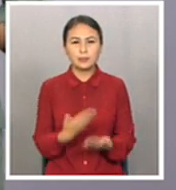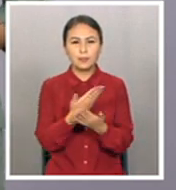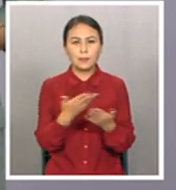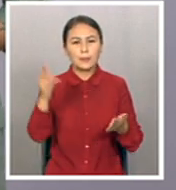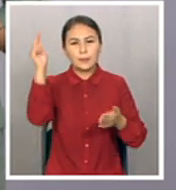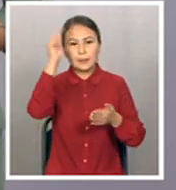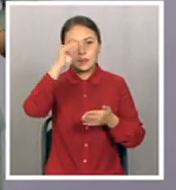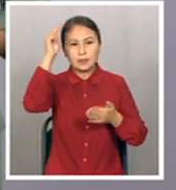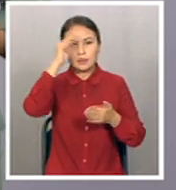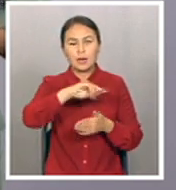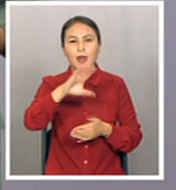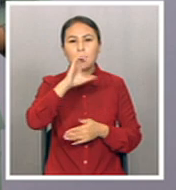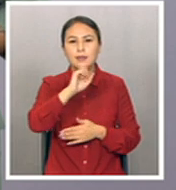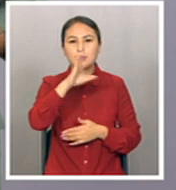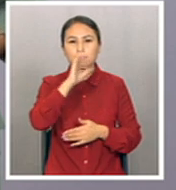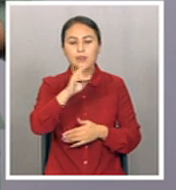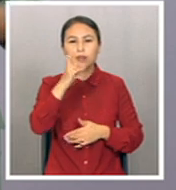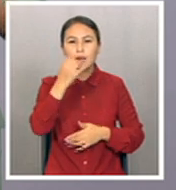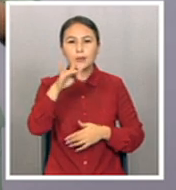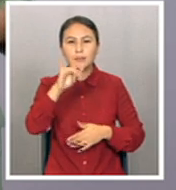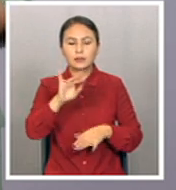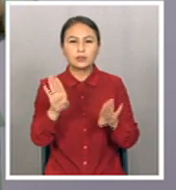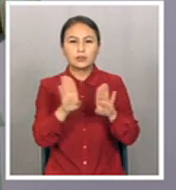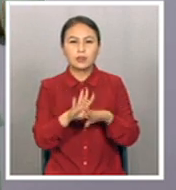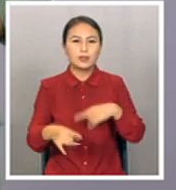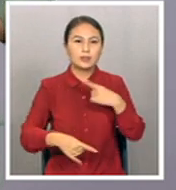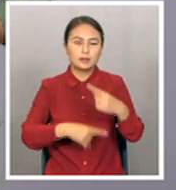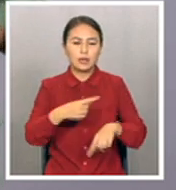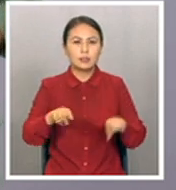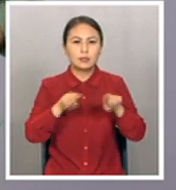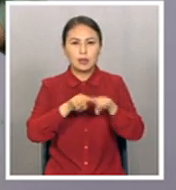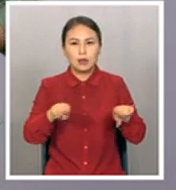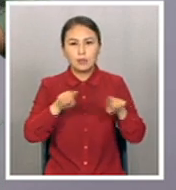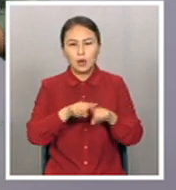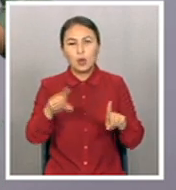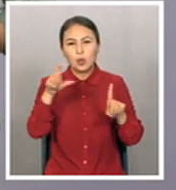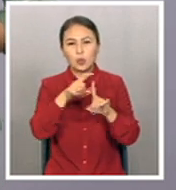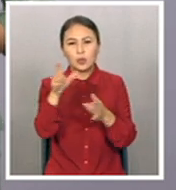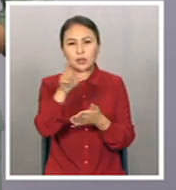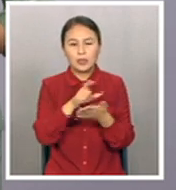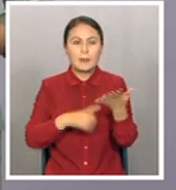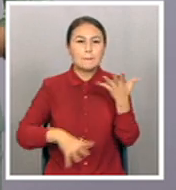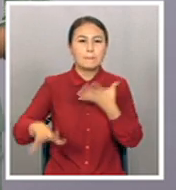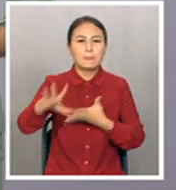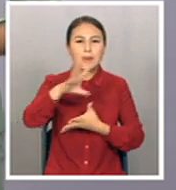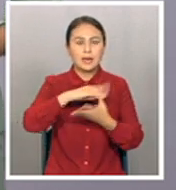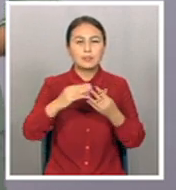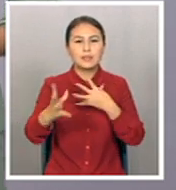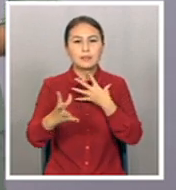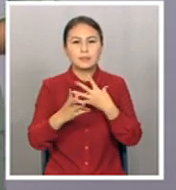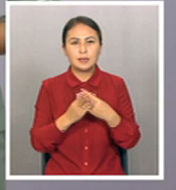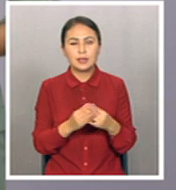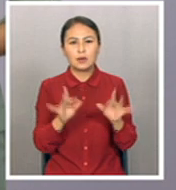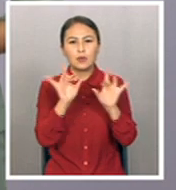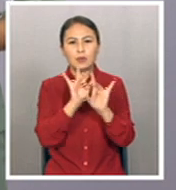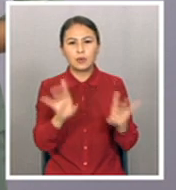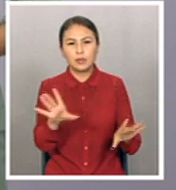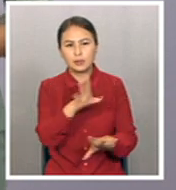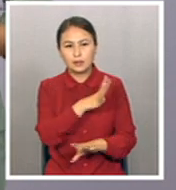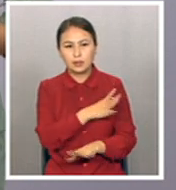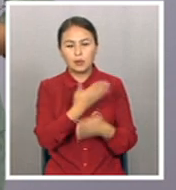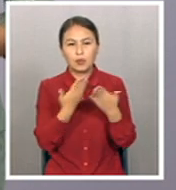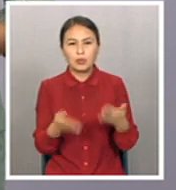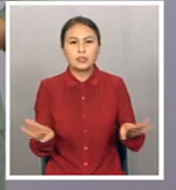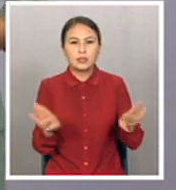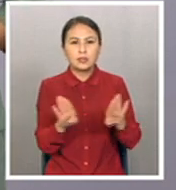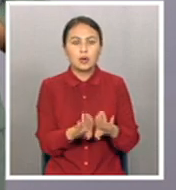оқушылар, Асан қайғының тәлім мен тағылымға толы өлеңін бәріміз бірге мәнерлеп оқыдық. Енді